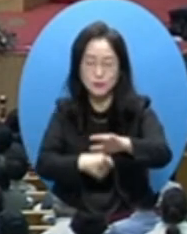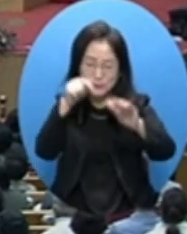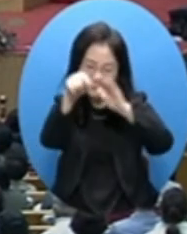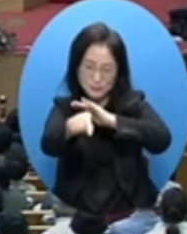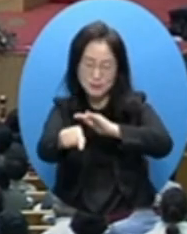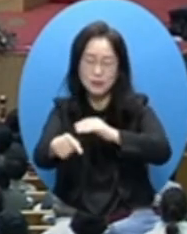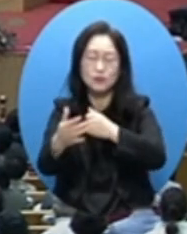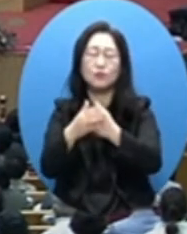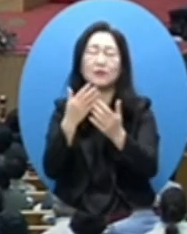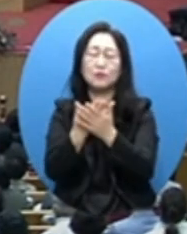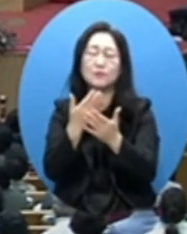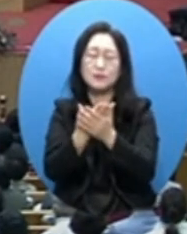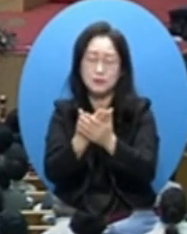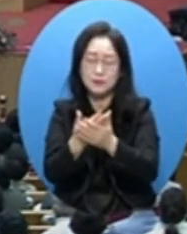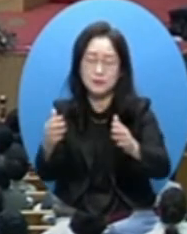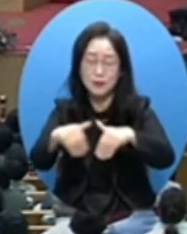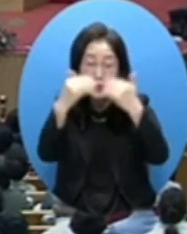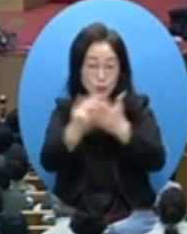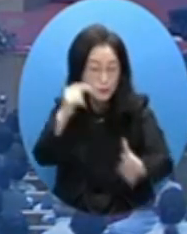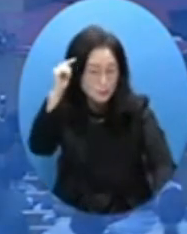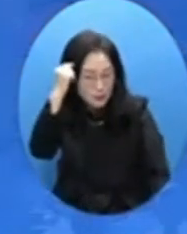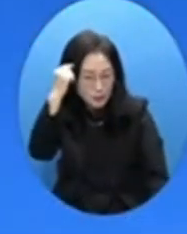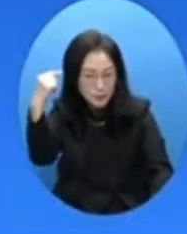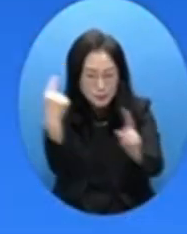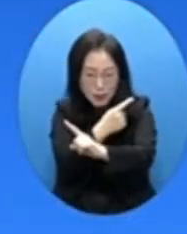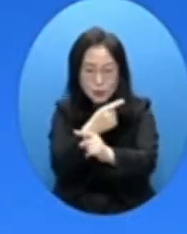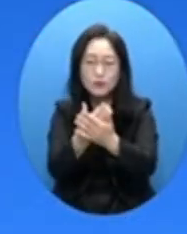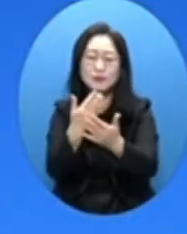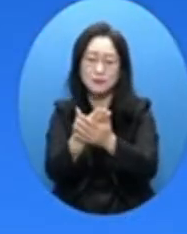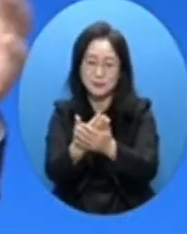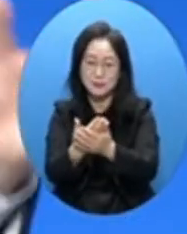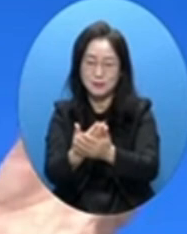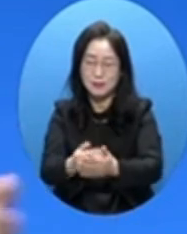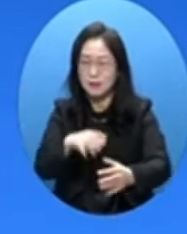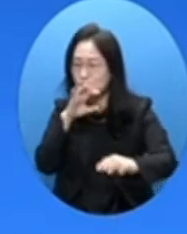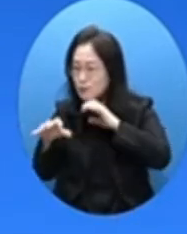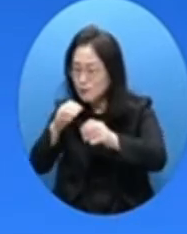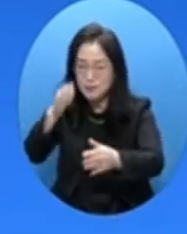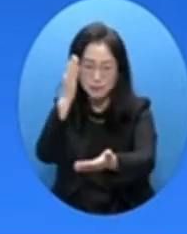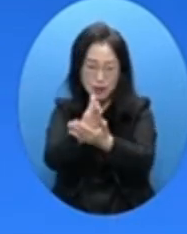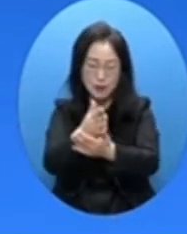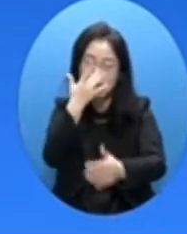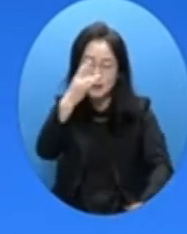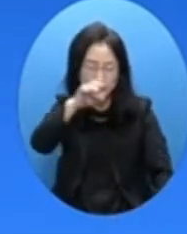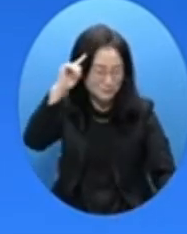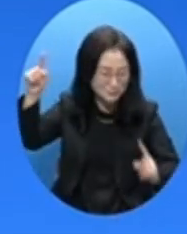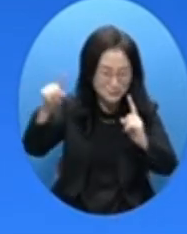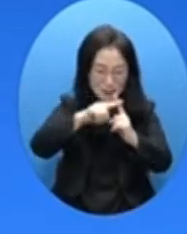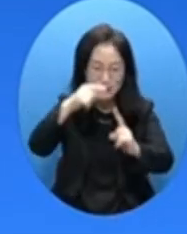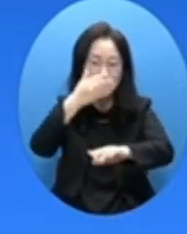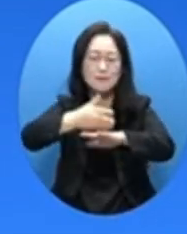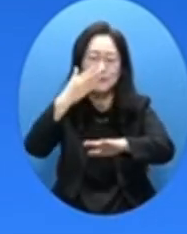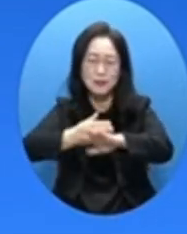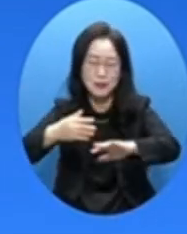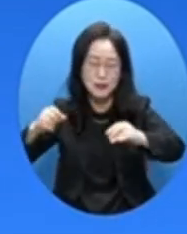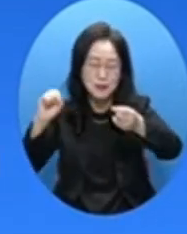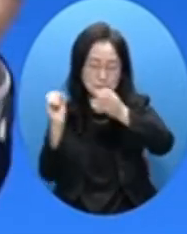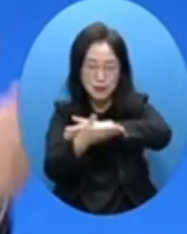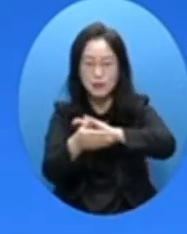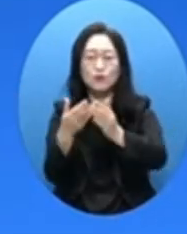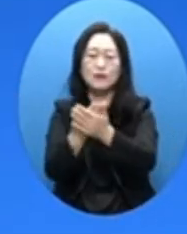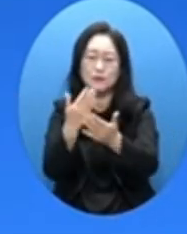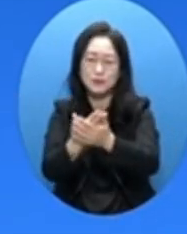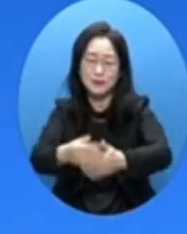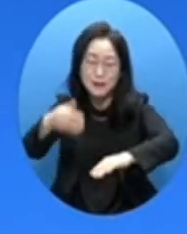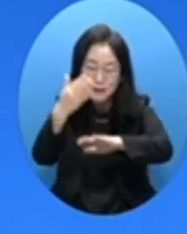모두가 되게 하여 주시옵소서 우리 생각이 바뀌어지게 하여 주옵소서 원망을 구해서 절대 의존 절대감소로 바뀌어지게 하여 주옵소서